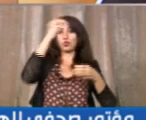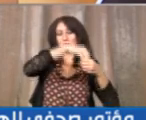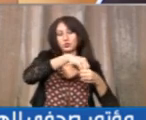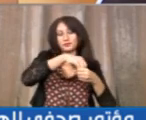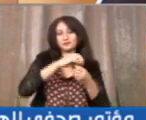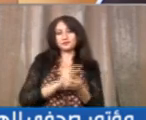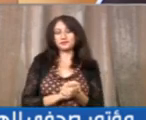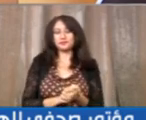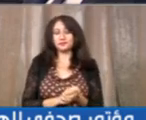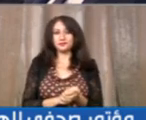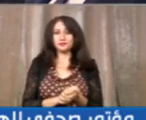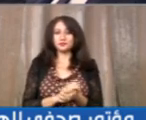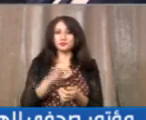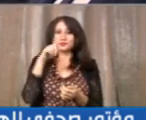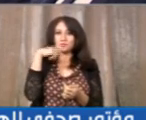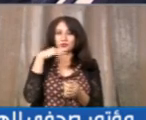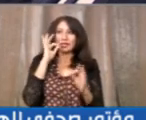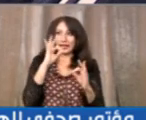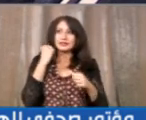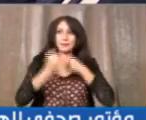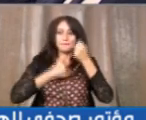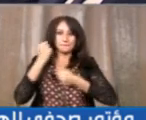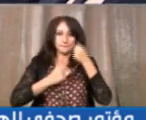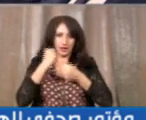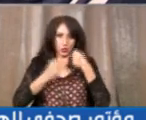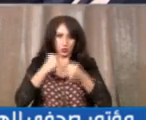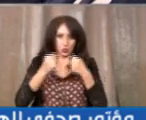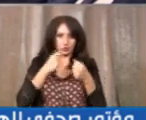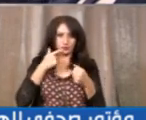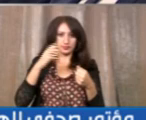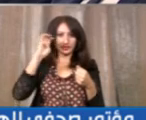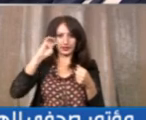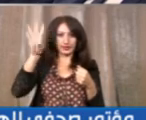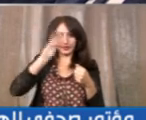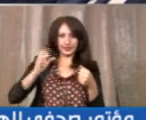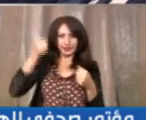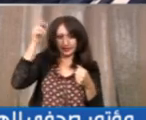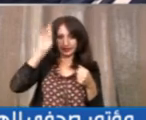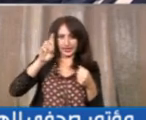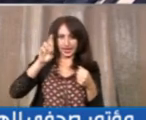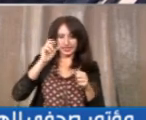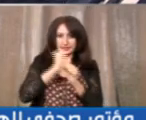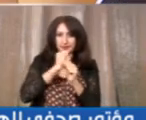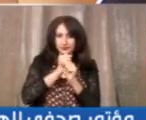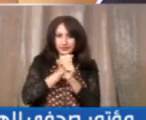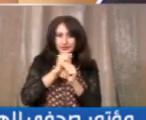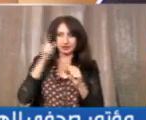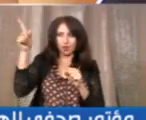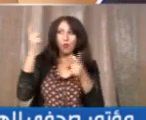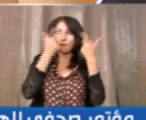الانتخابات الرئاسيه وقبل ما ابدا هو طبعا ده بمجهود زمايلي في اعضاء الجهاز التنفيذي اللي انا بشرف معهم بالعمل